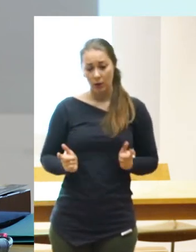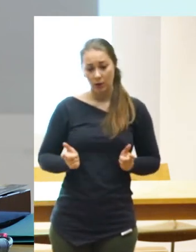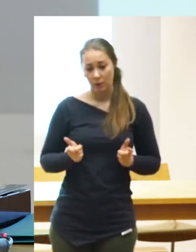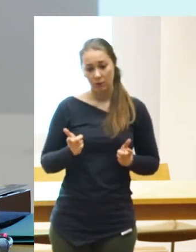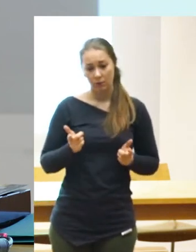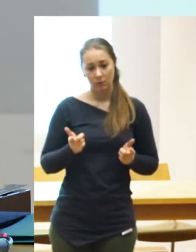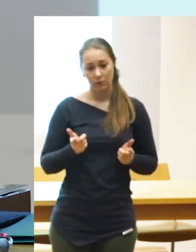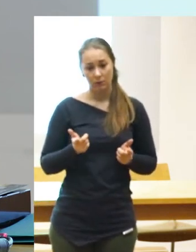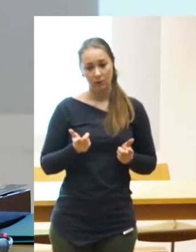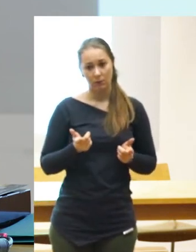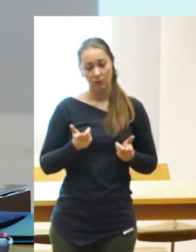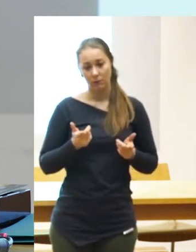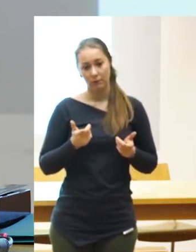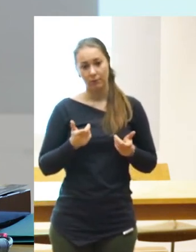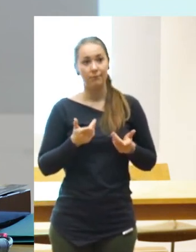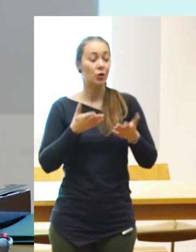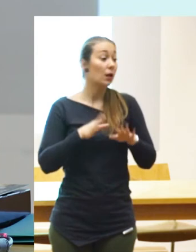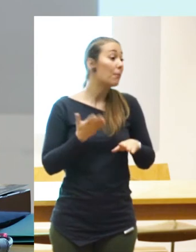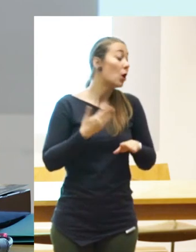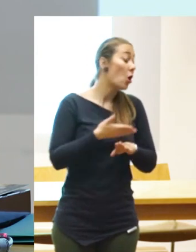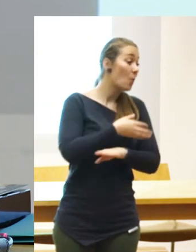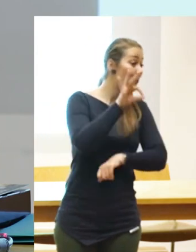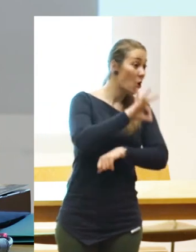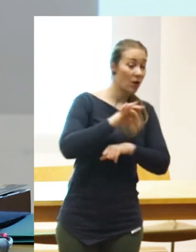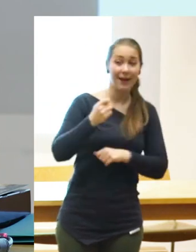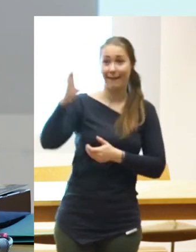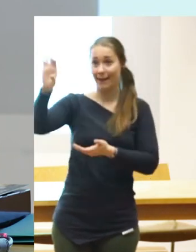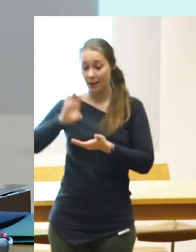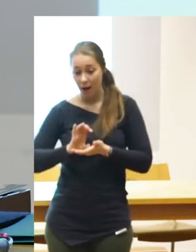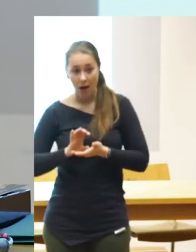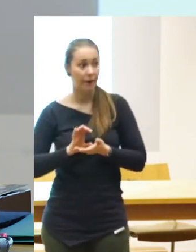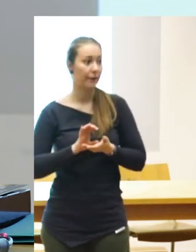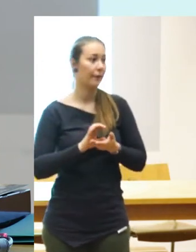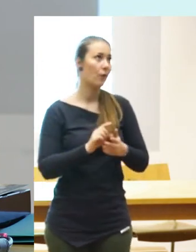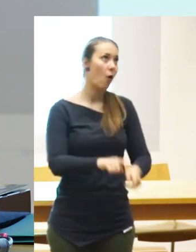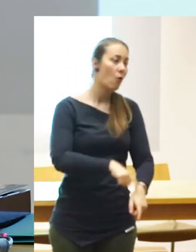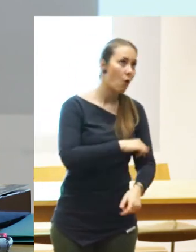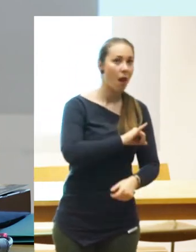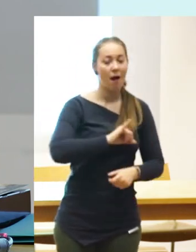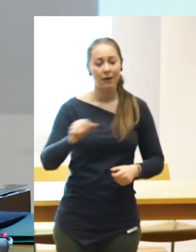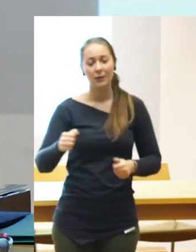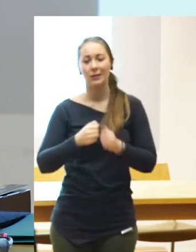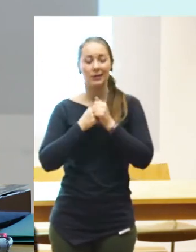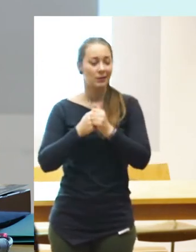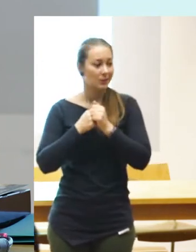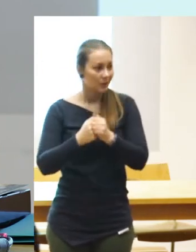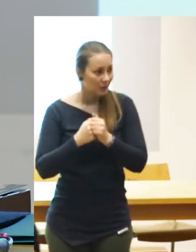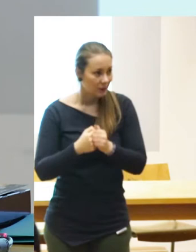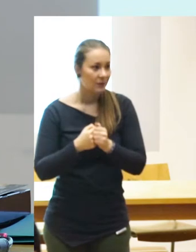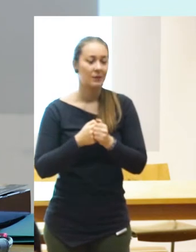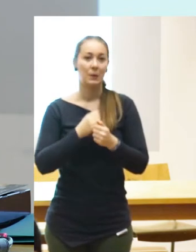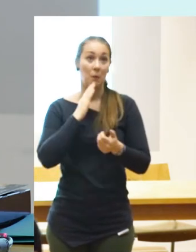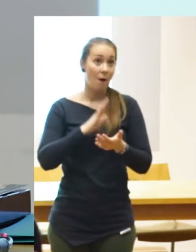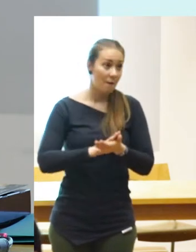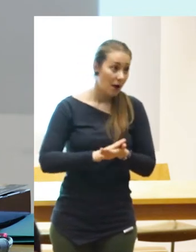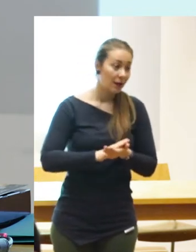ať už to byl grantový projekt, který byl výsledkem nějakých 20-letých snah zoufalých místní umělecké